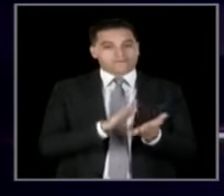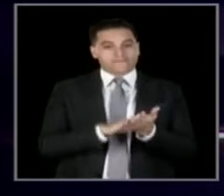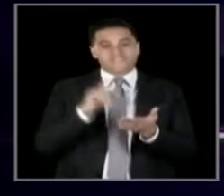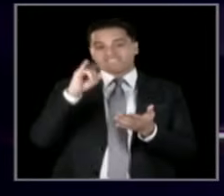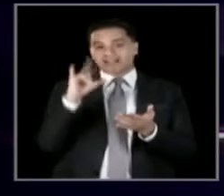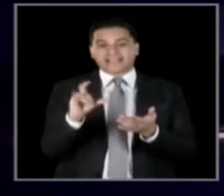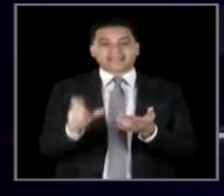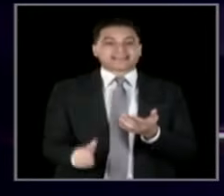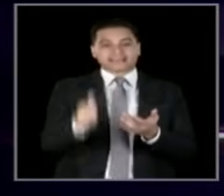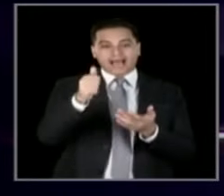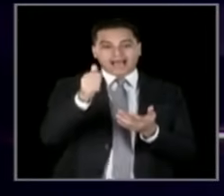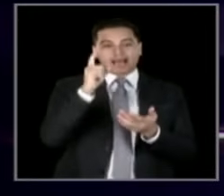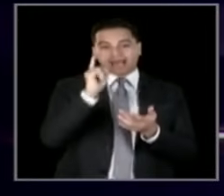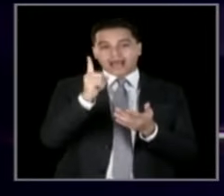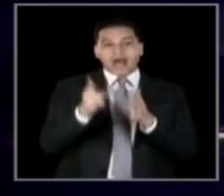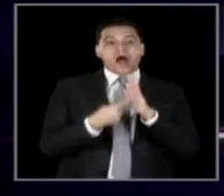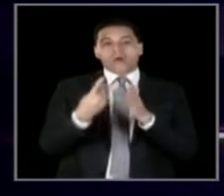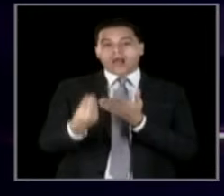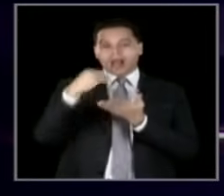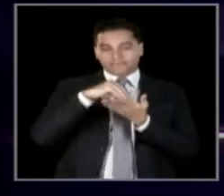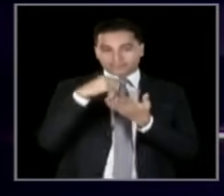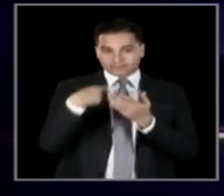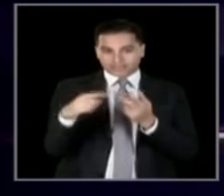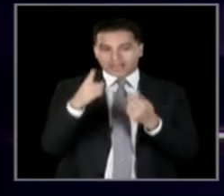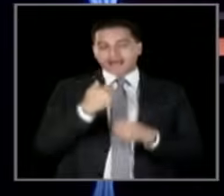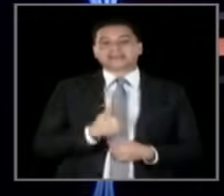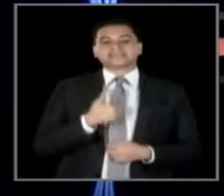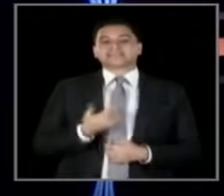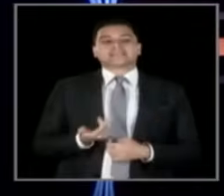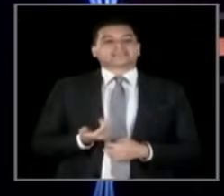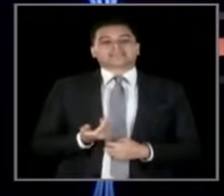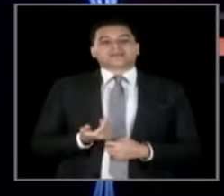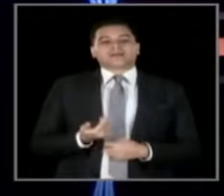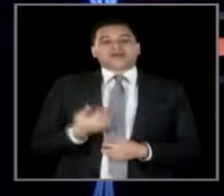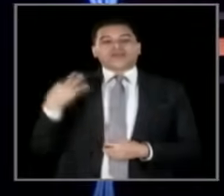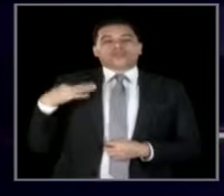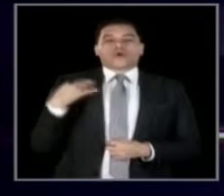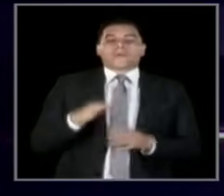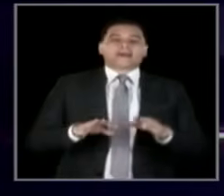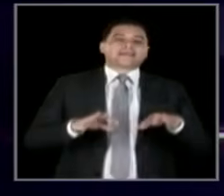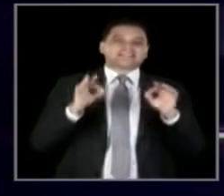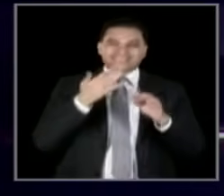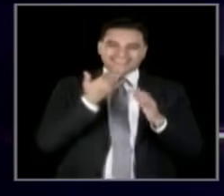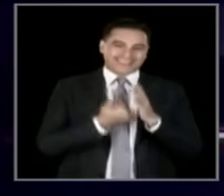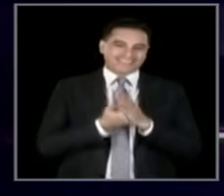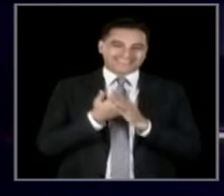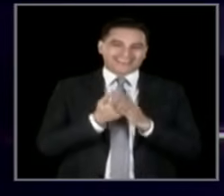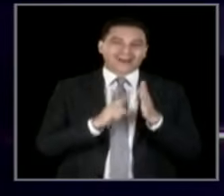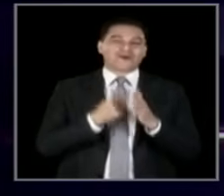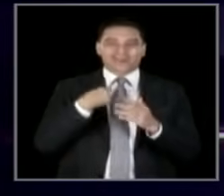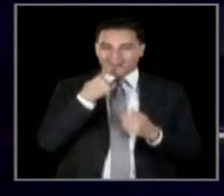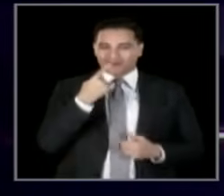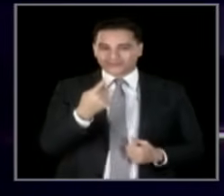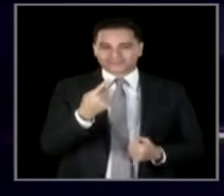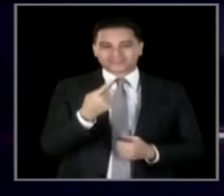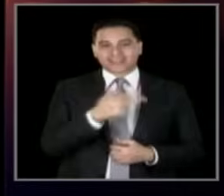فيلينا، أول مشاركة، إحساسك إيه؟ تجربة جديدة جميلة. أول حاجة أنا عايز